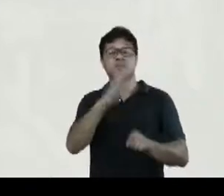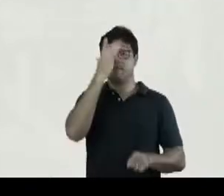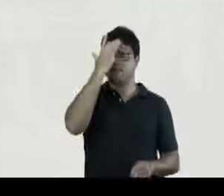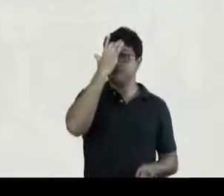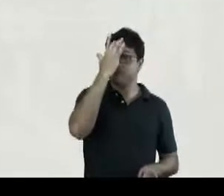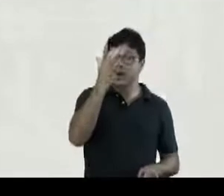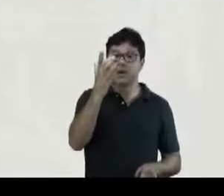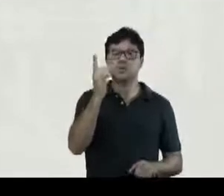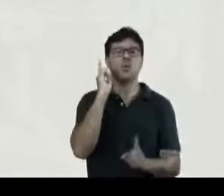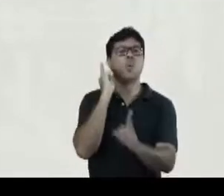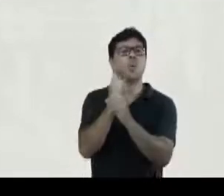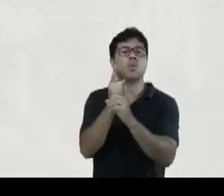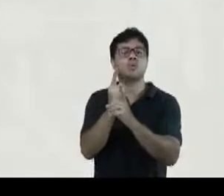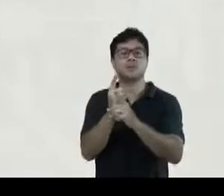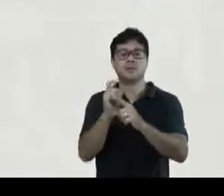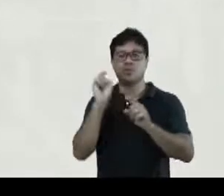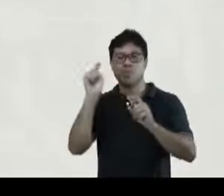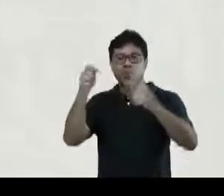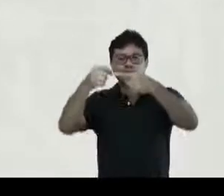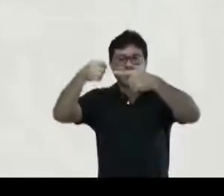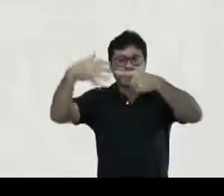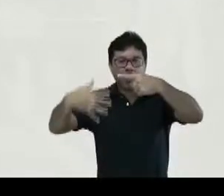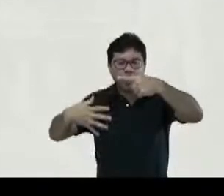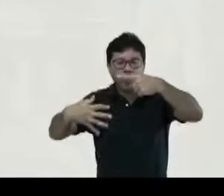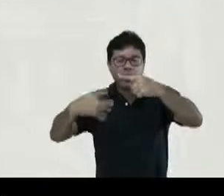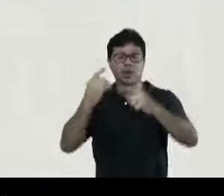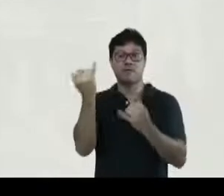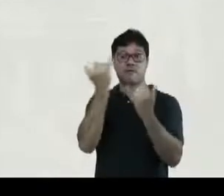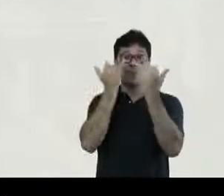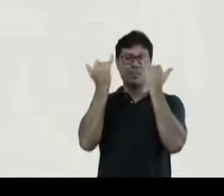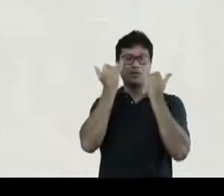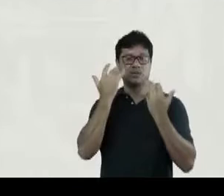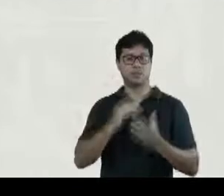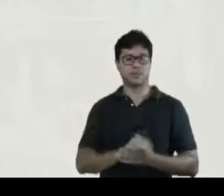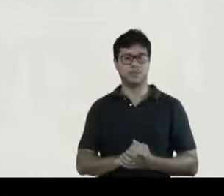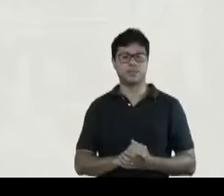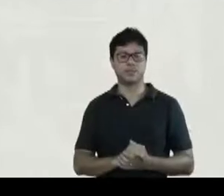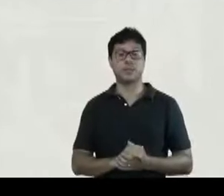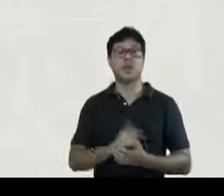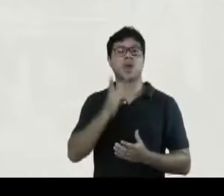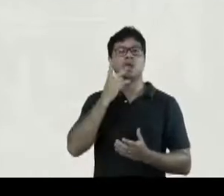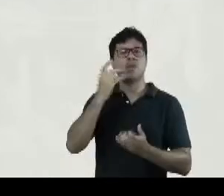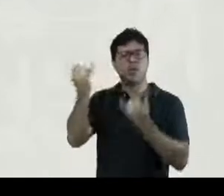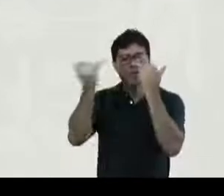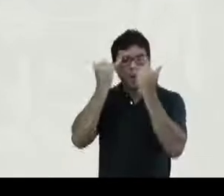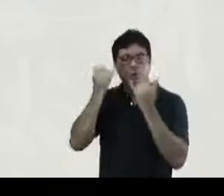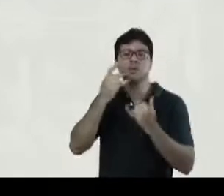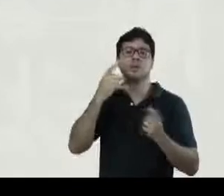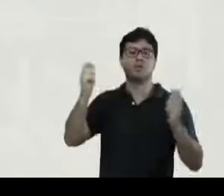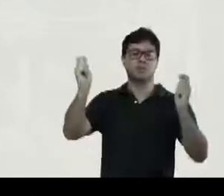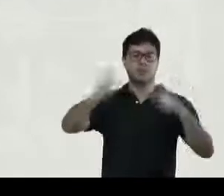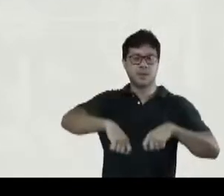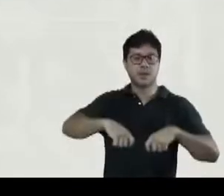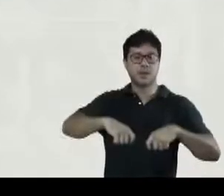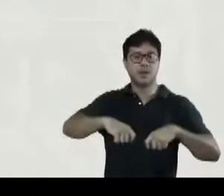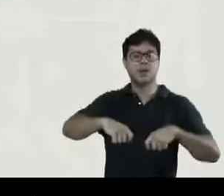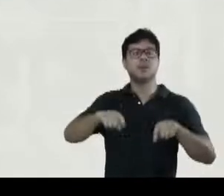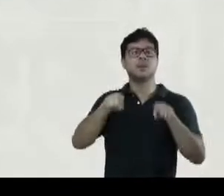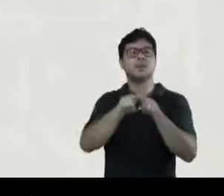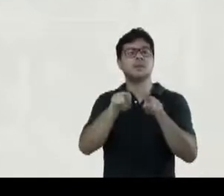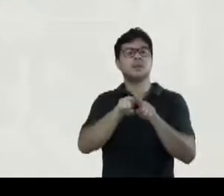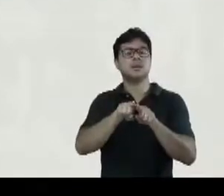zugeordneten Informationen bei. Sie erlauben auch, die jeweilige Entität zu